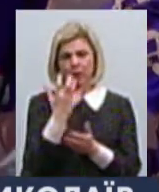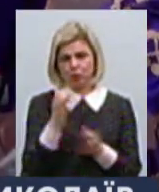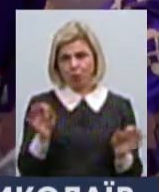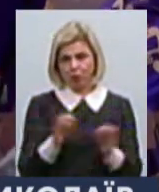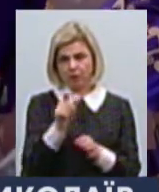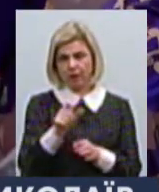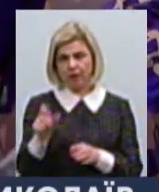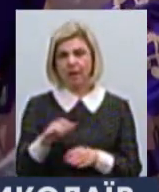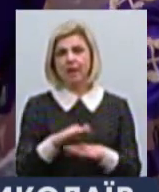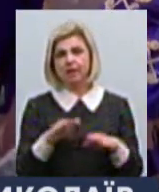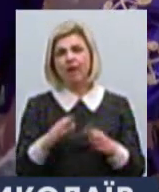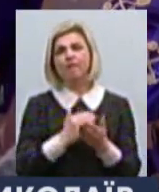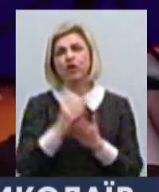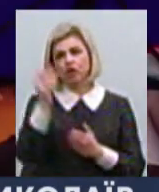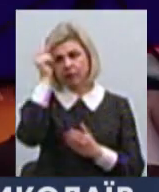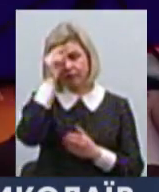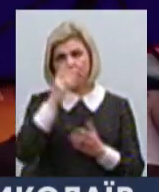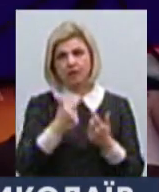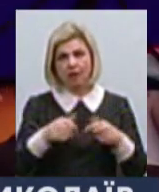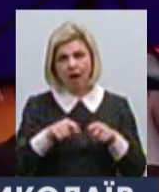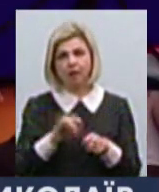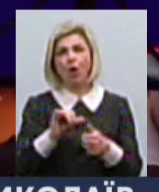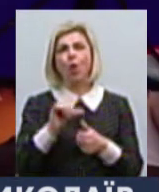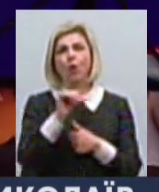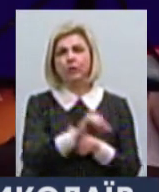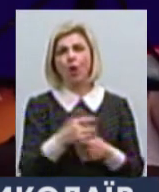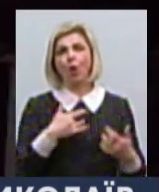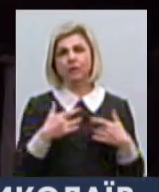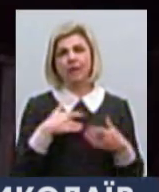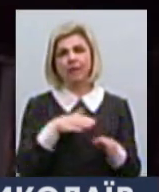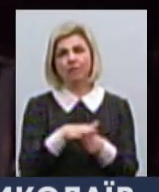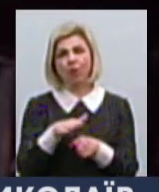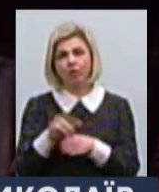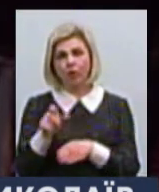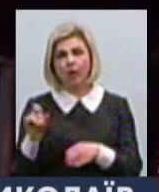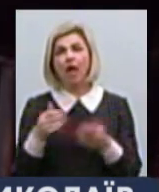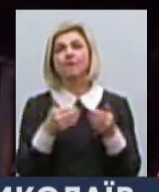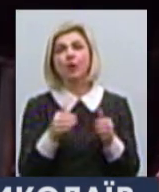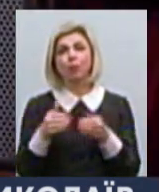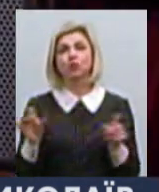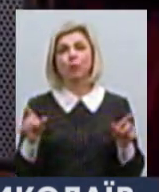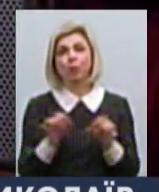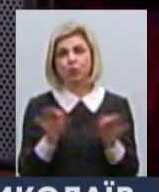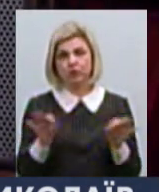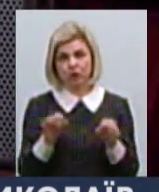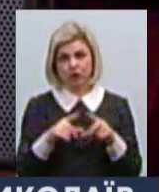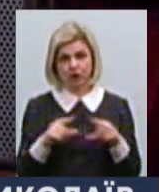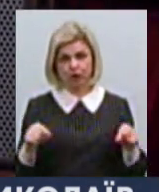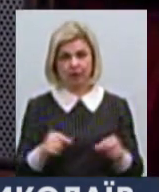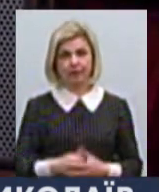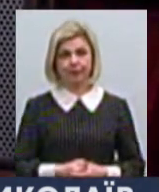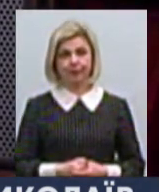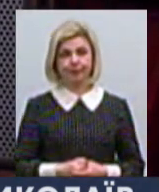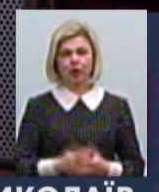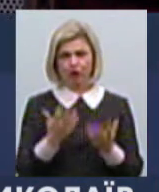Це вихованці вищих навчальних закладів, окремі концертні виконавці, випускники музичних шкіл та інші. Ну, считайте,